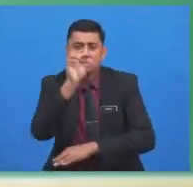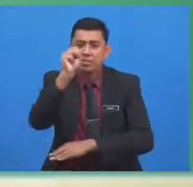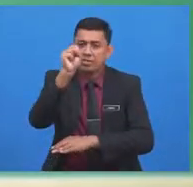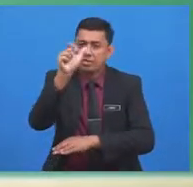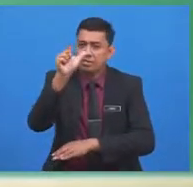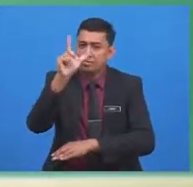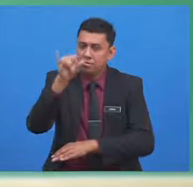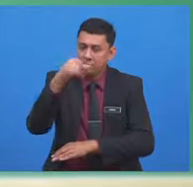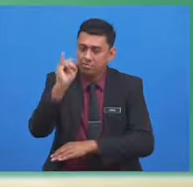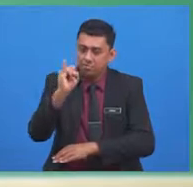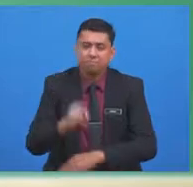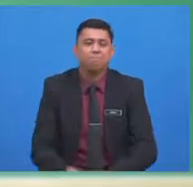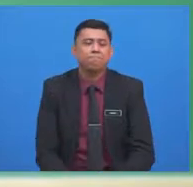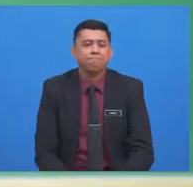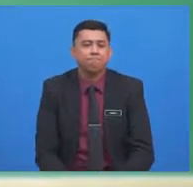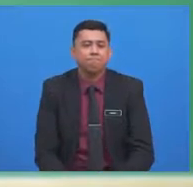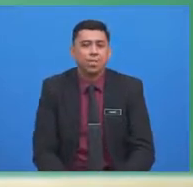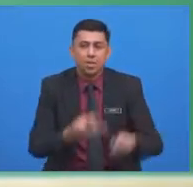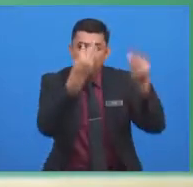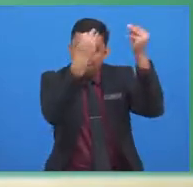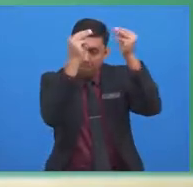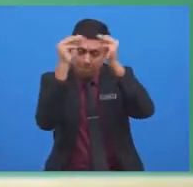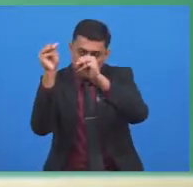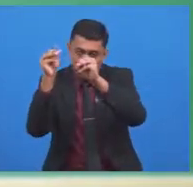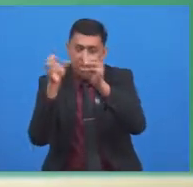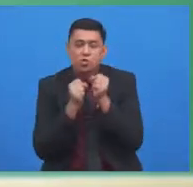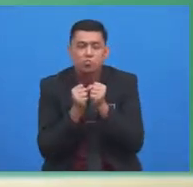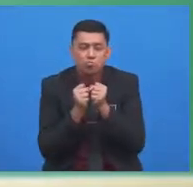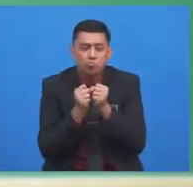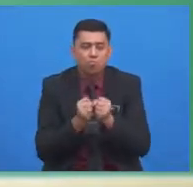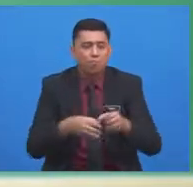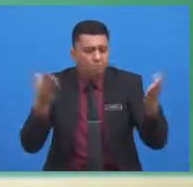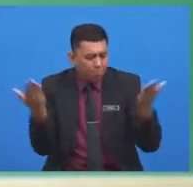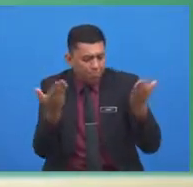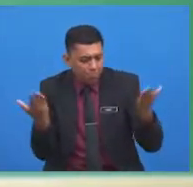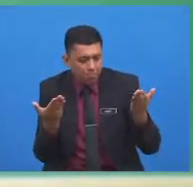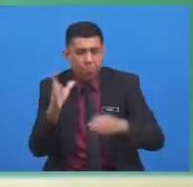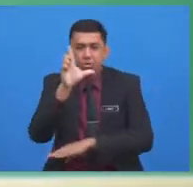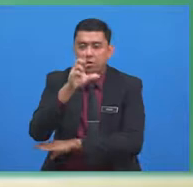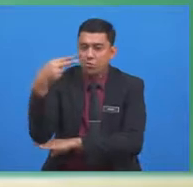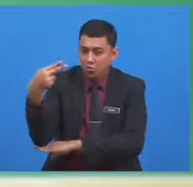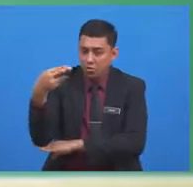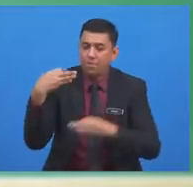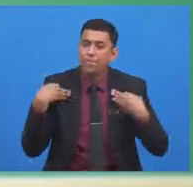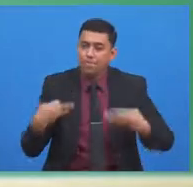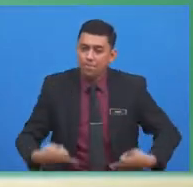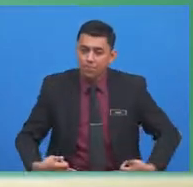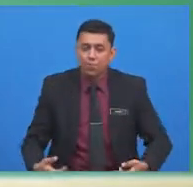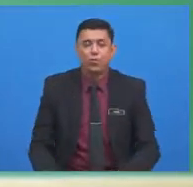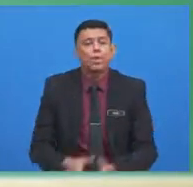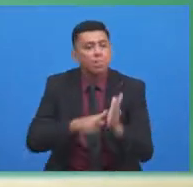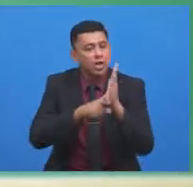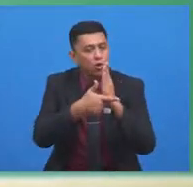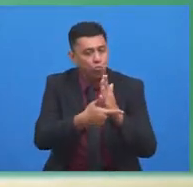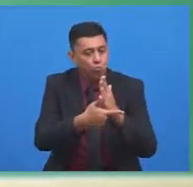Manakala perbezaan suhu semasa musim sejuk dan musim panas menggalakkan luluh hawa fizikal, iaitu